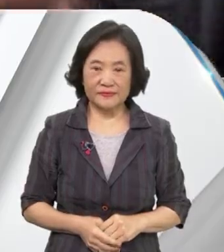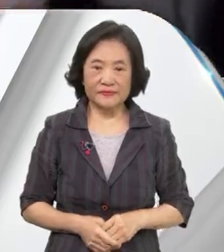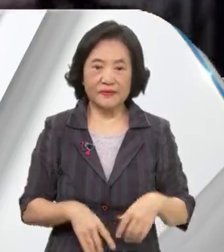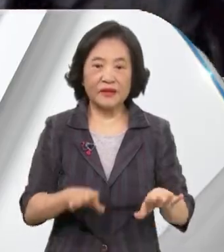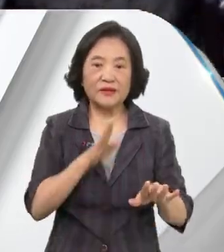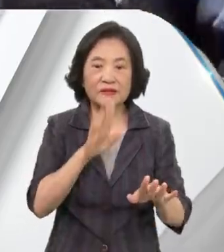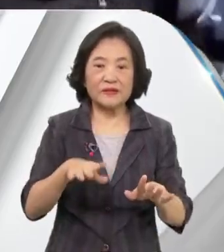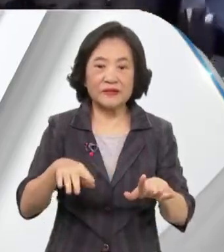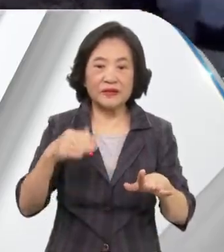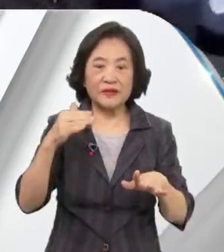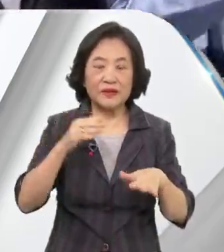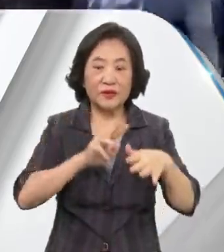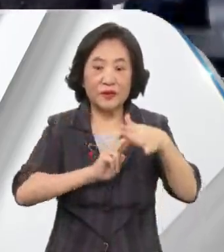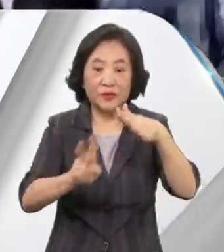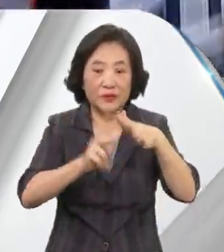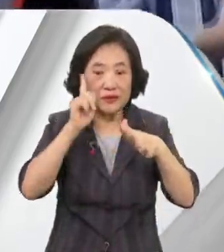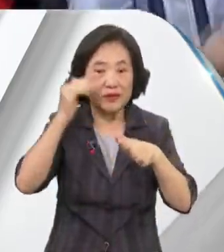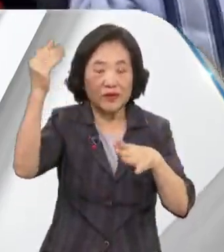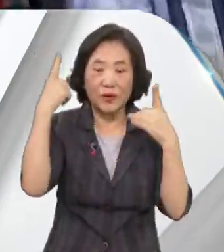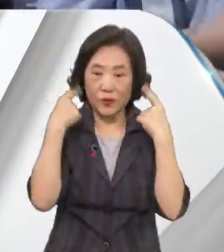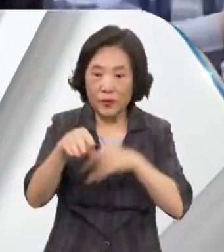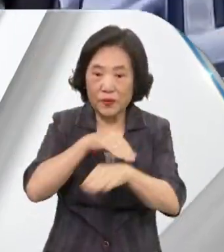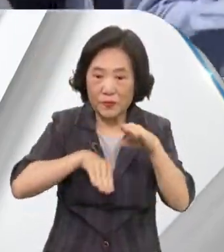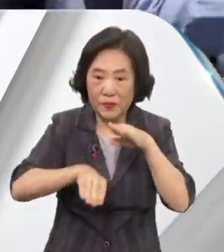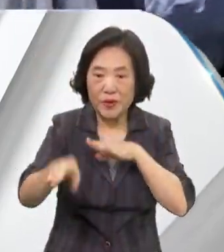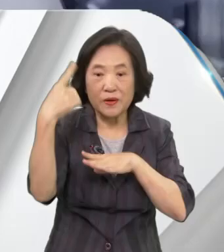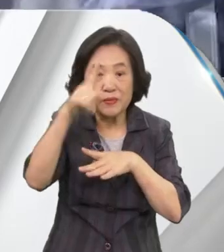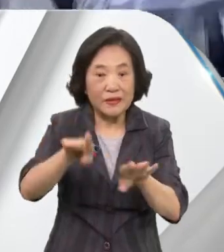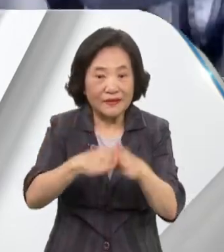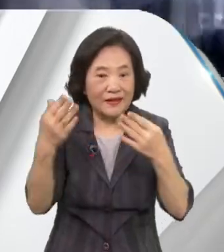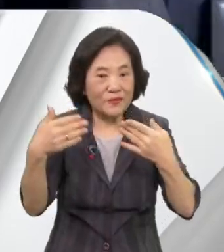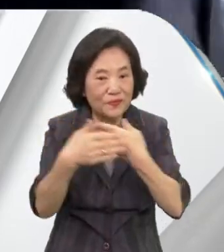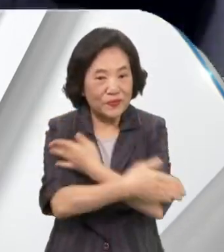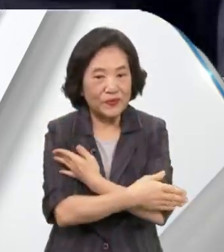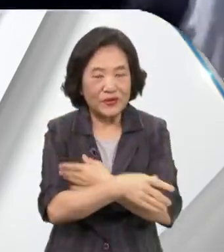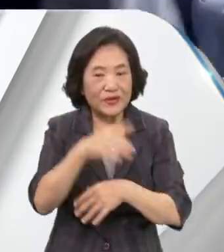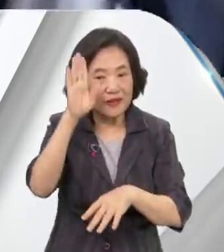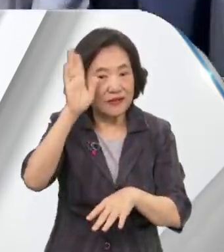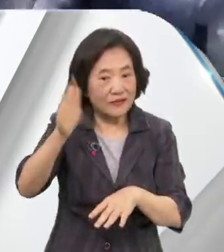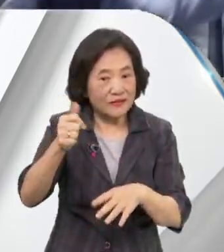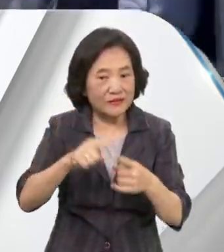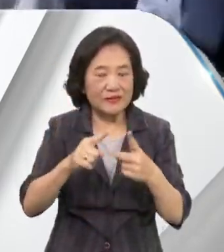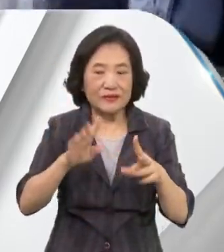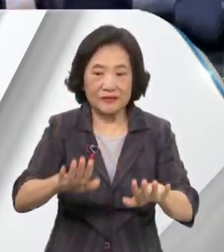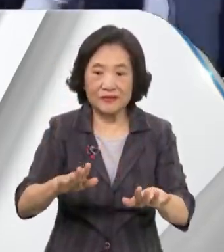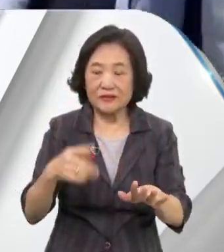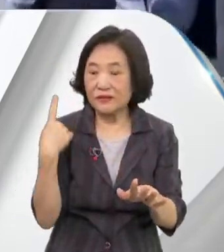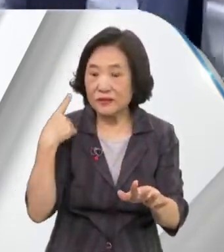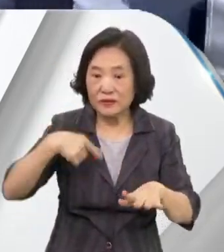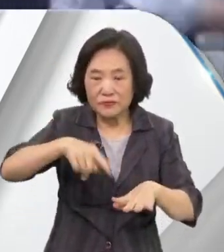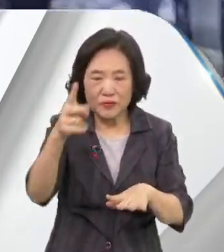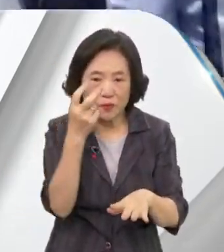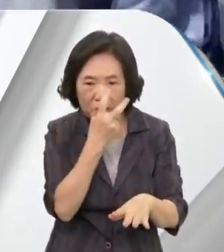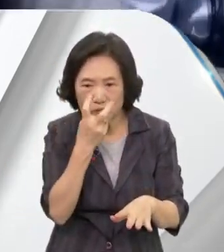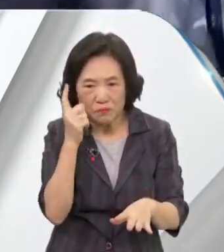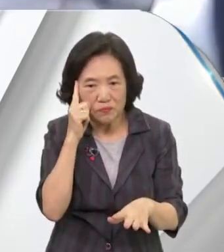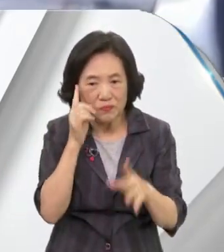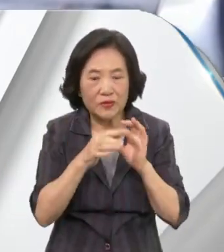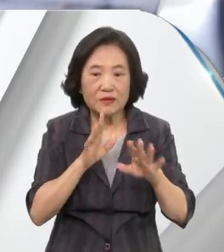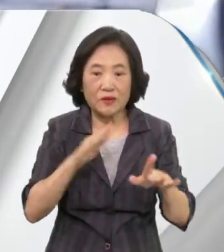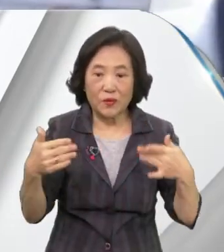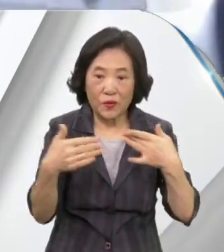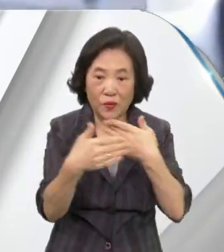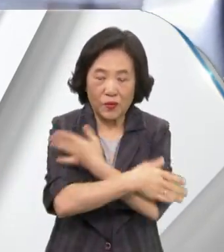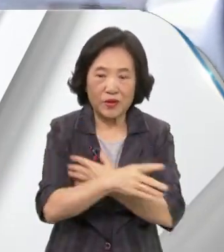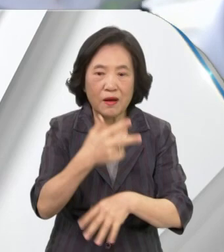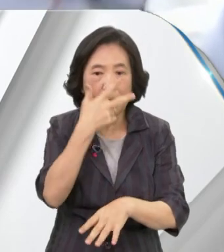挂头山后假设公园搞掉土，外头对面是旧通车。行政总署进从十七日视察工厂工，办公通车